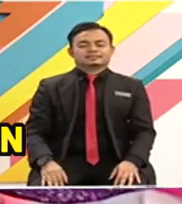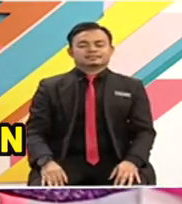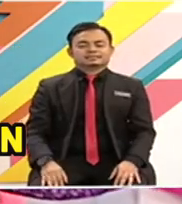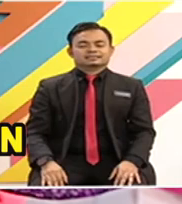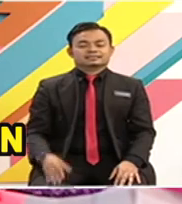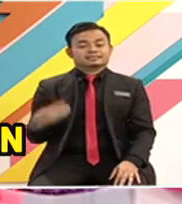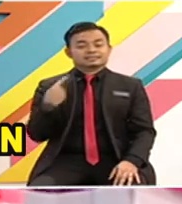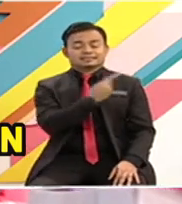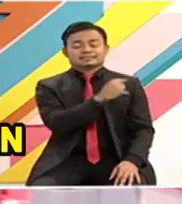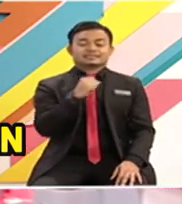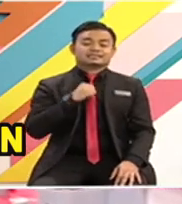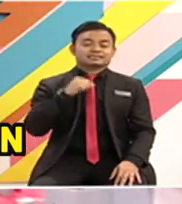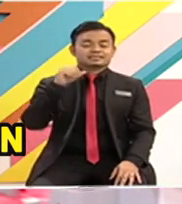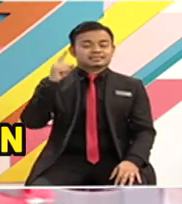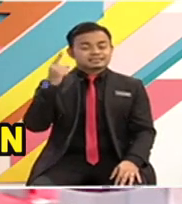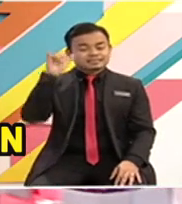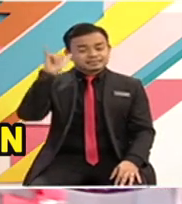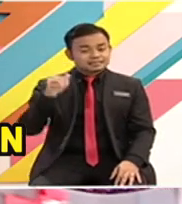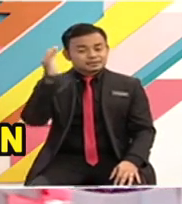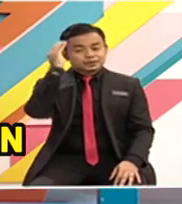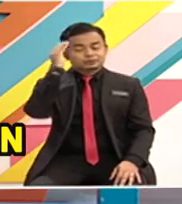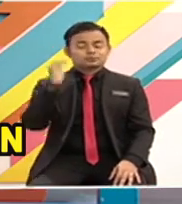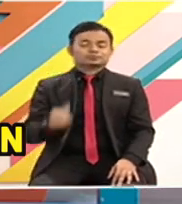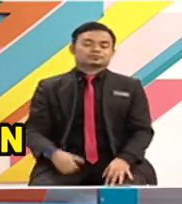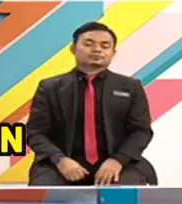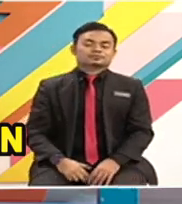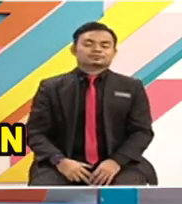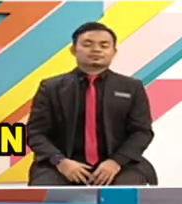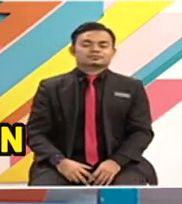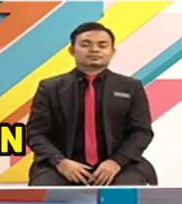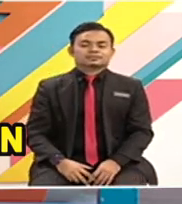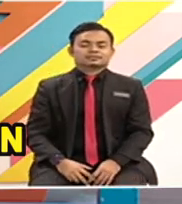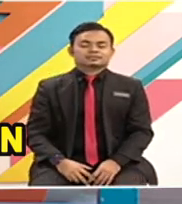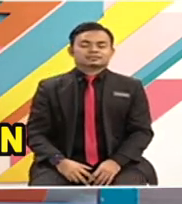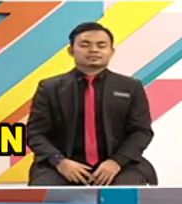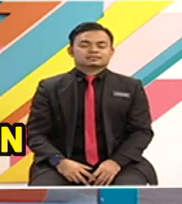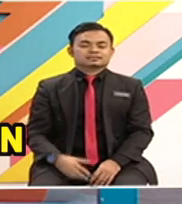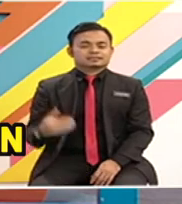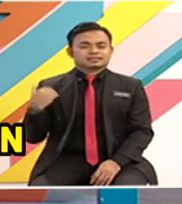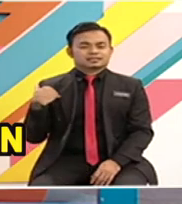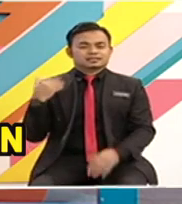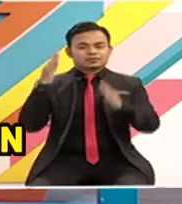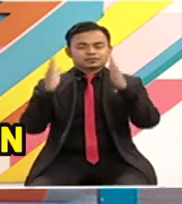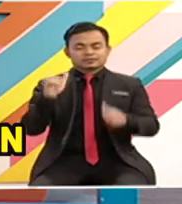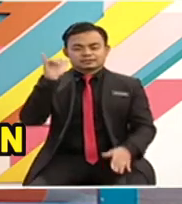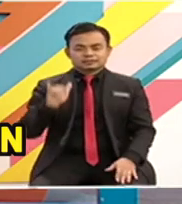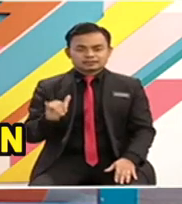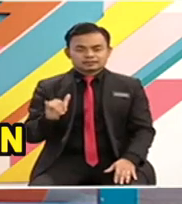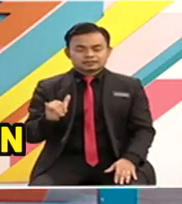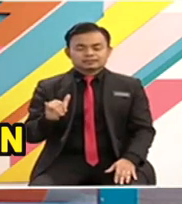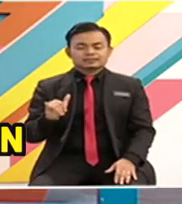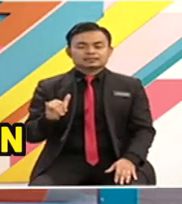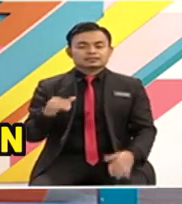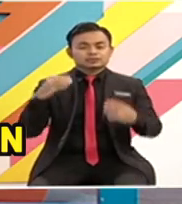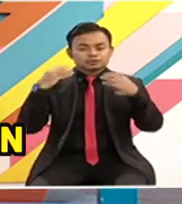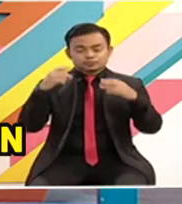ini dan ada juga chegou orang di luar sana the terlalu Nafsi terlalu nafsu padahal tak